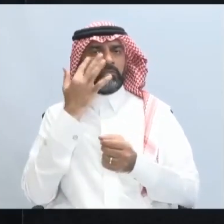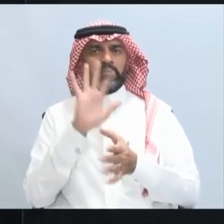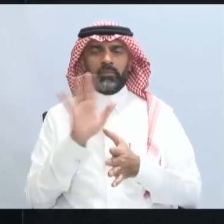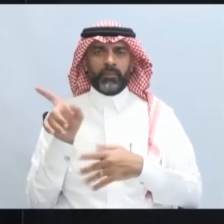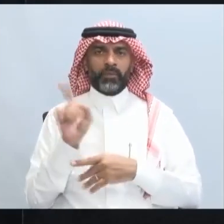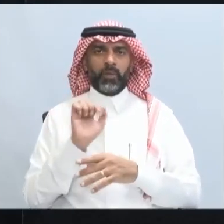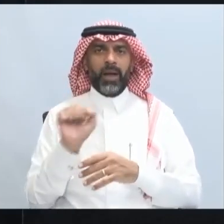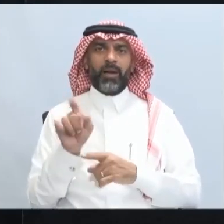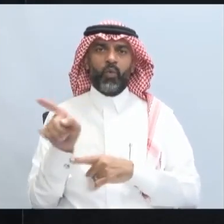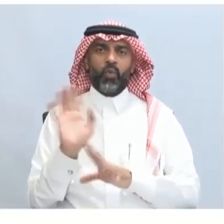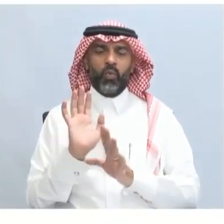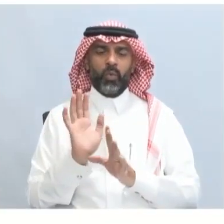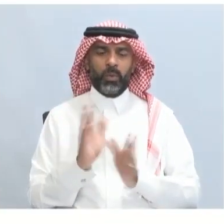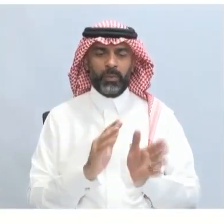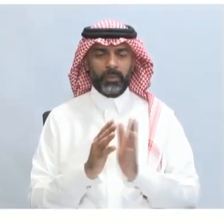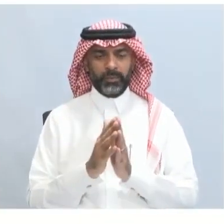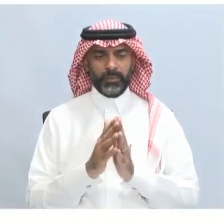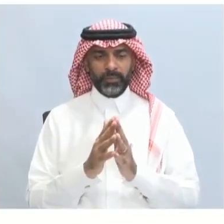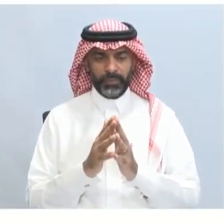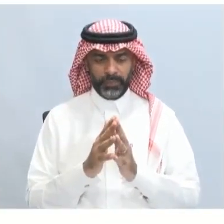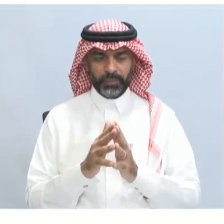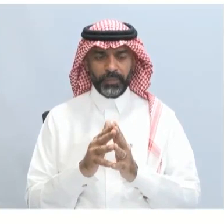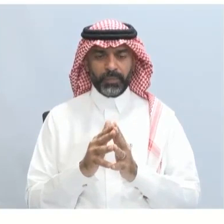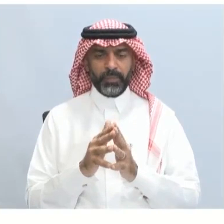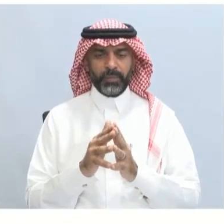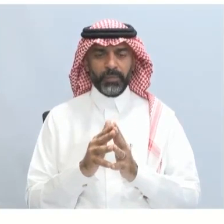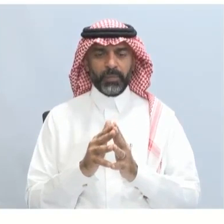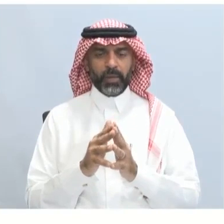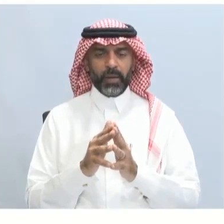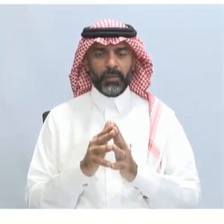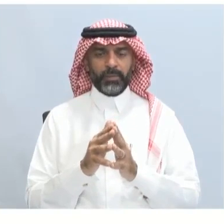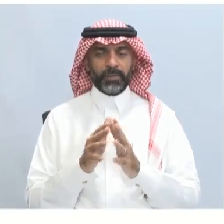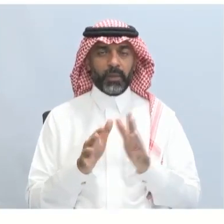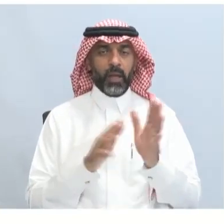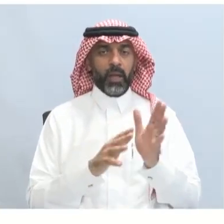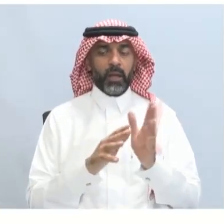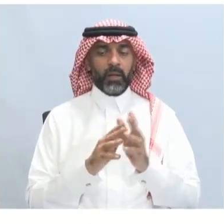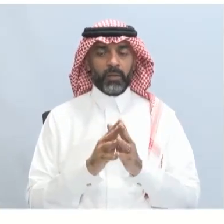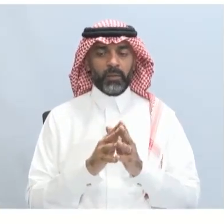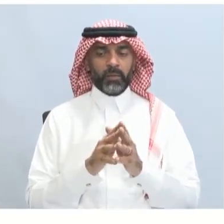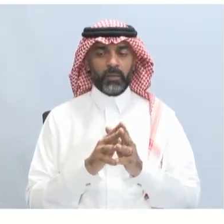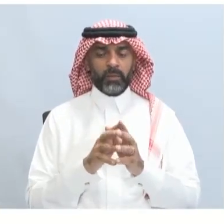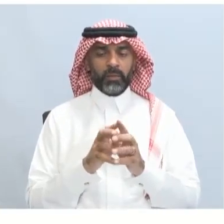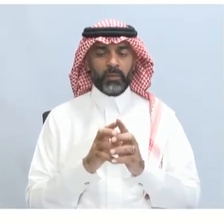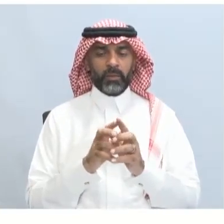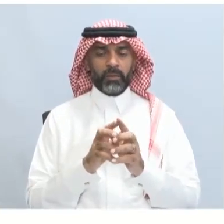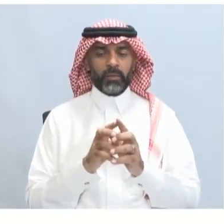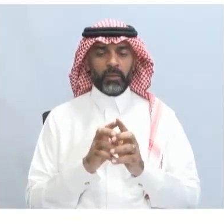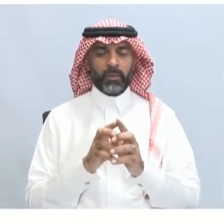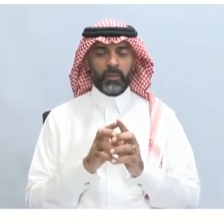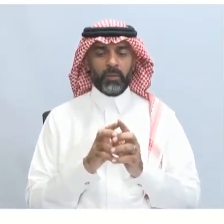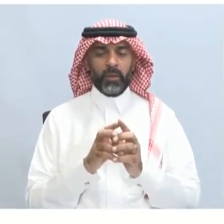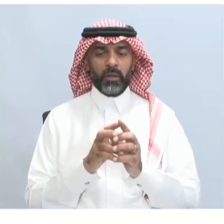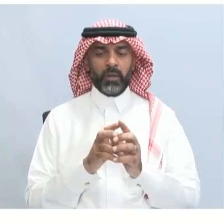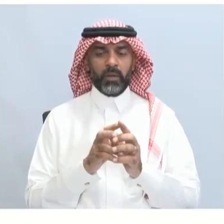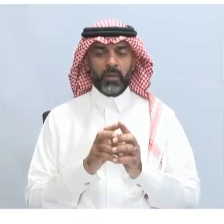به فاذا هذا هو ماهيه محل الحق الفكري وذكرنا ان عناصر الحق عنصران العنصر